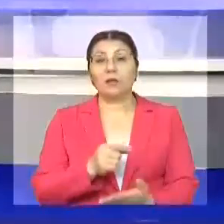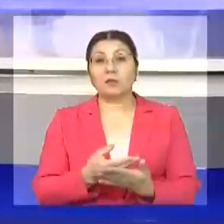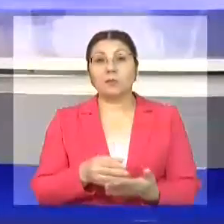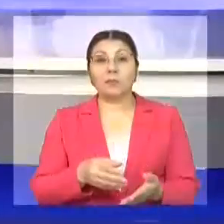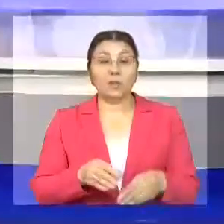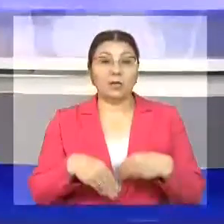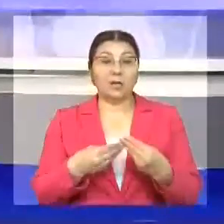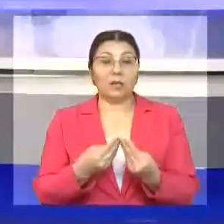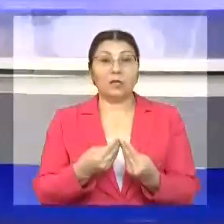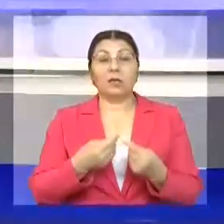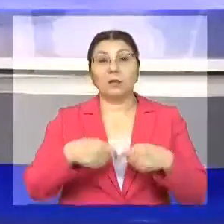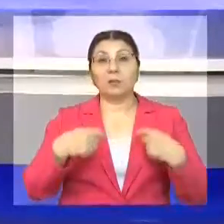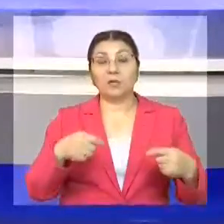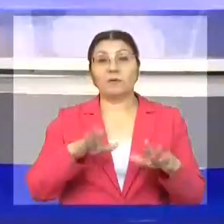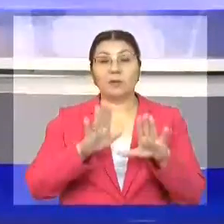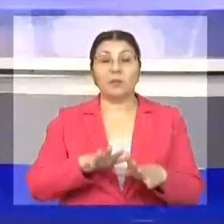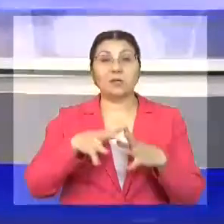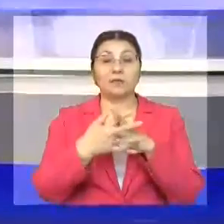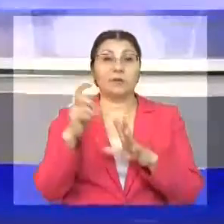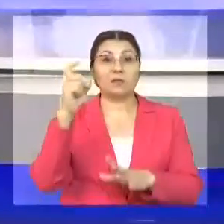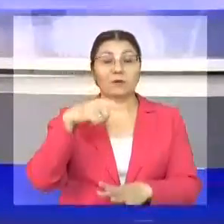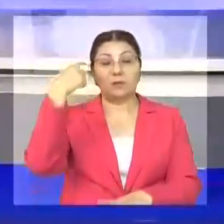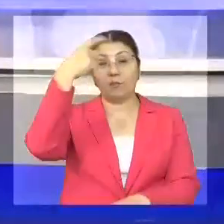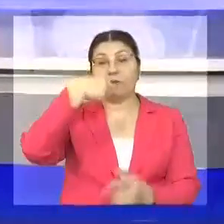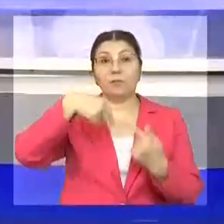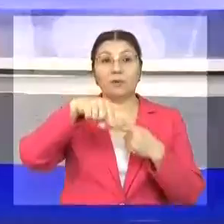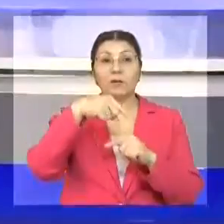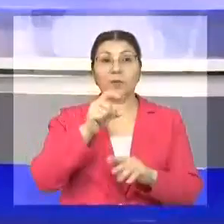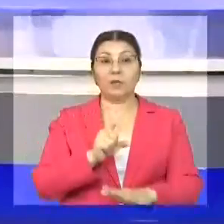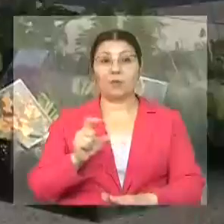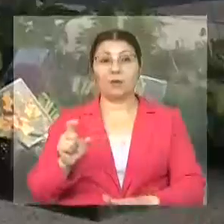Саженцы представили местные крестьянские хозяйства и индивидуальные предприниматели.